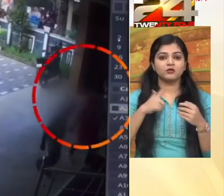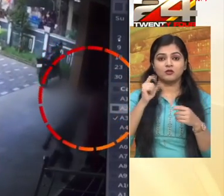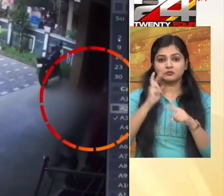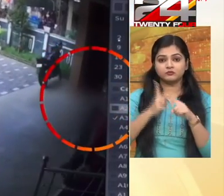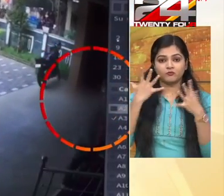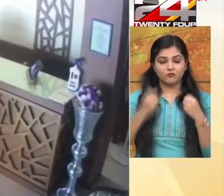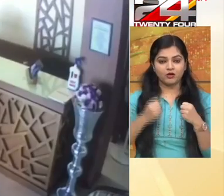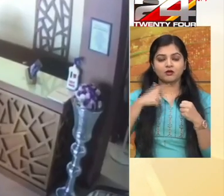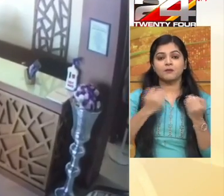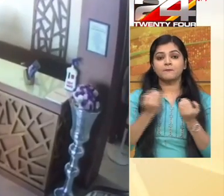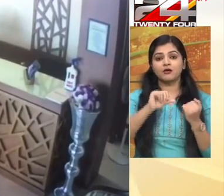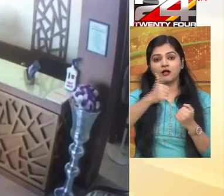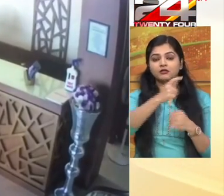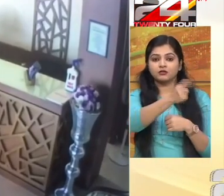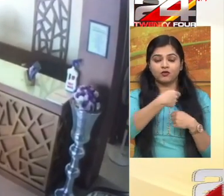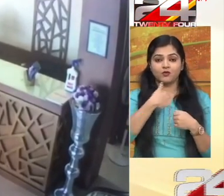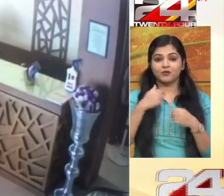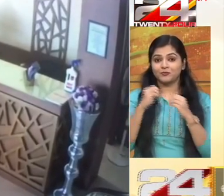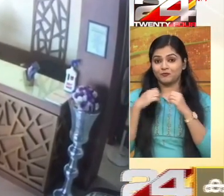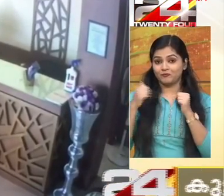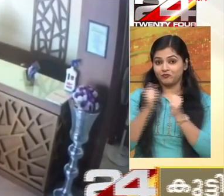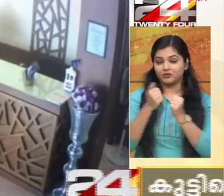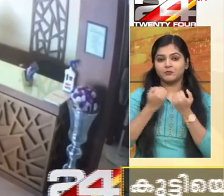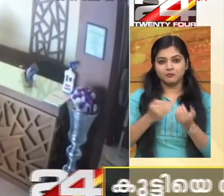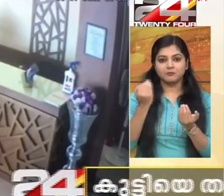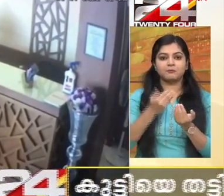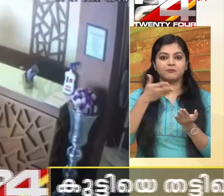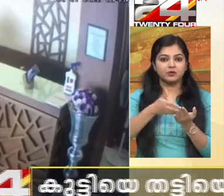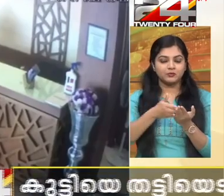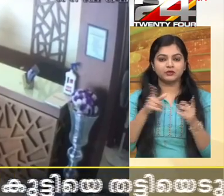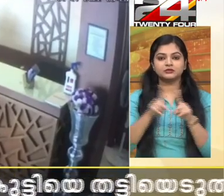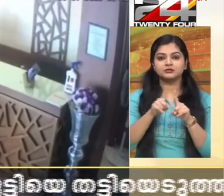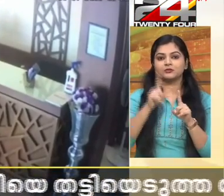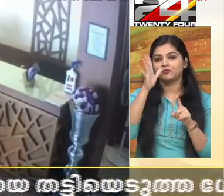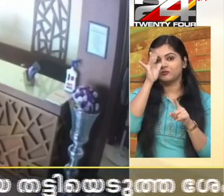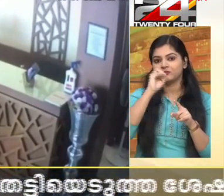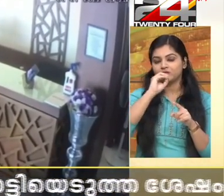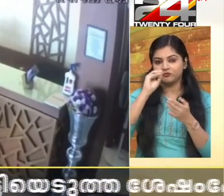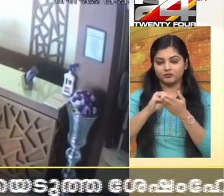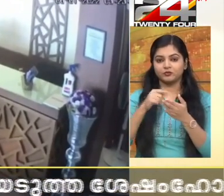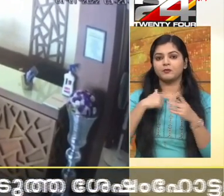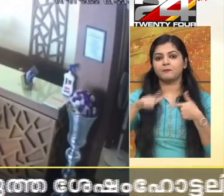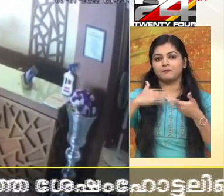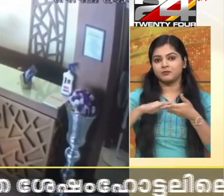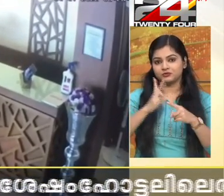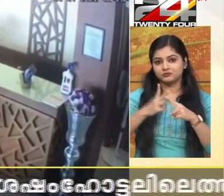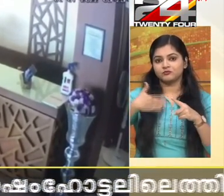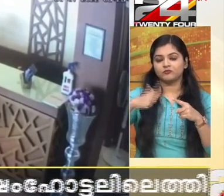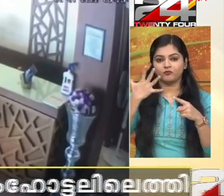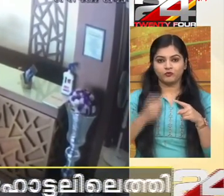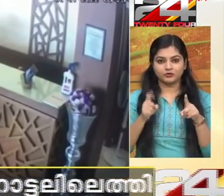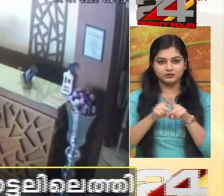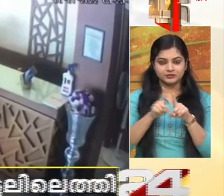കുട്ടിയെ തട്ടിയെടുത്ത ശേഷം ഇത് തനിക്ക് ഇബ്രാഹിമിൽ ഉണ്ടായ കുട്ടിയാണ് എന്ന് അവതരിപ്പിച്ച ശേഷം ഈ ബന്ധം തുടരാം